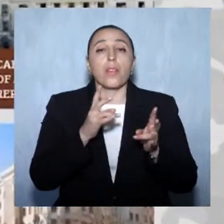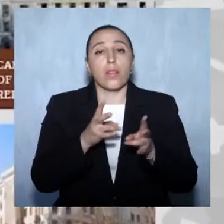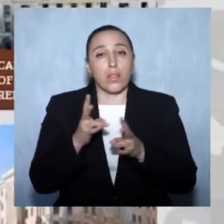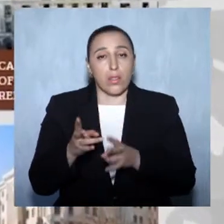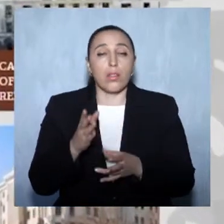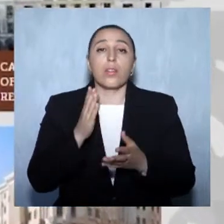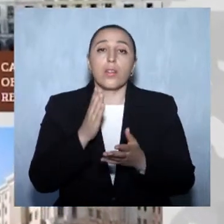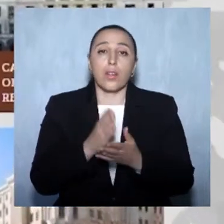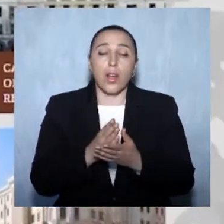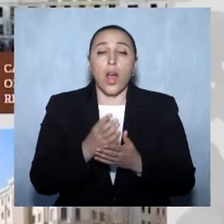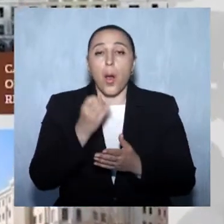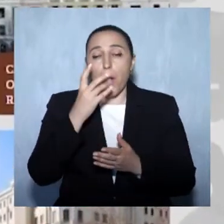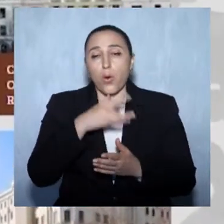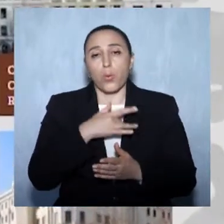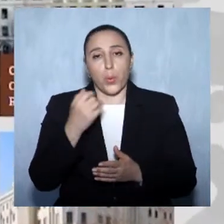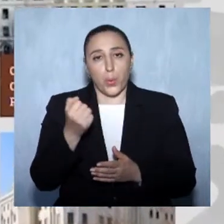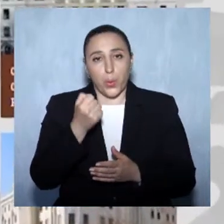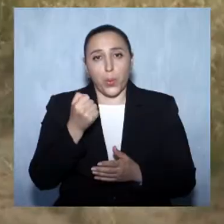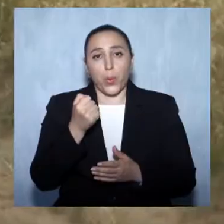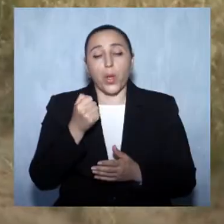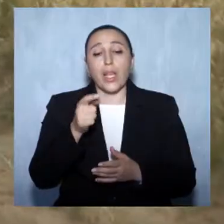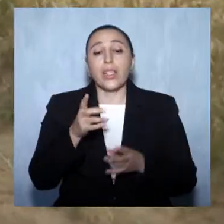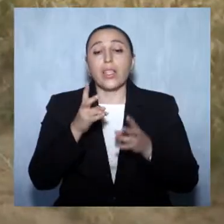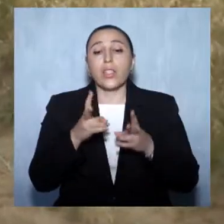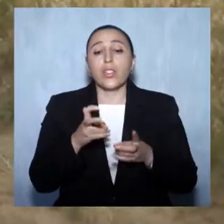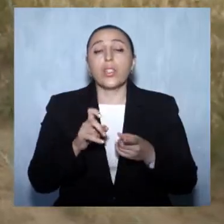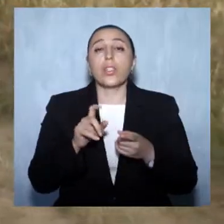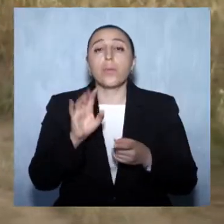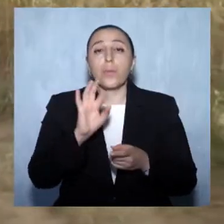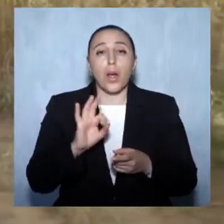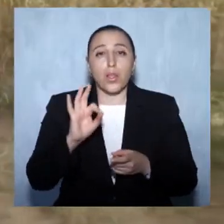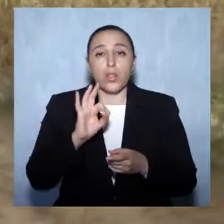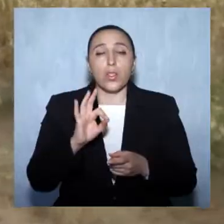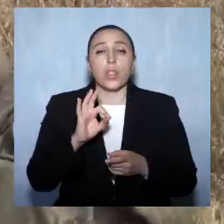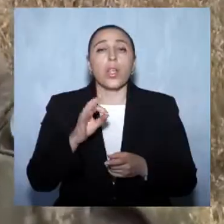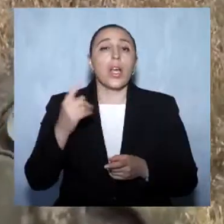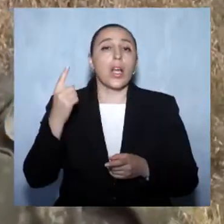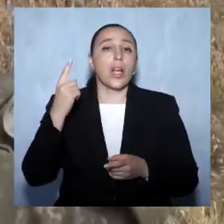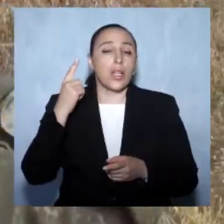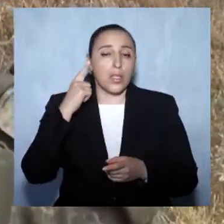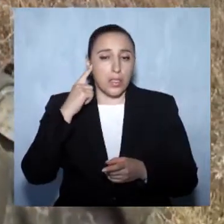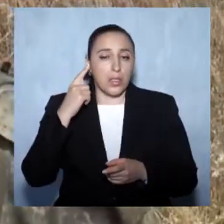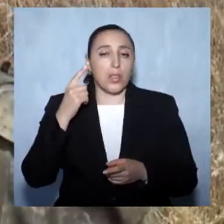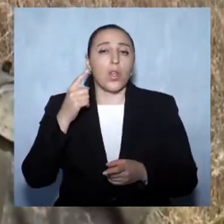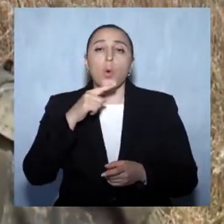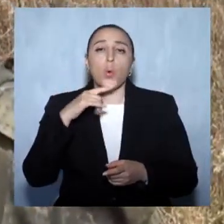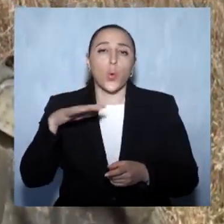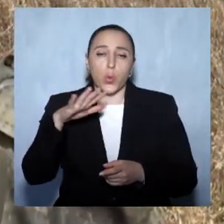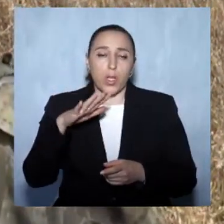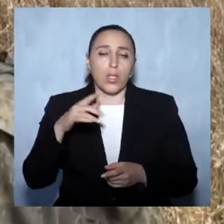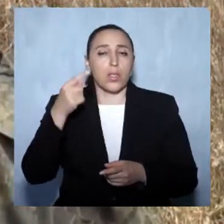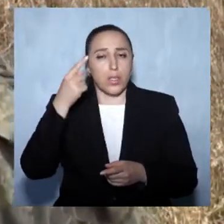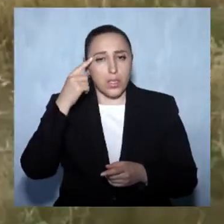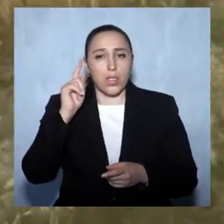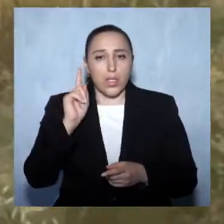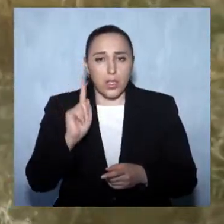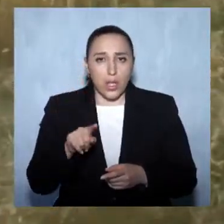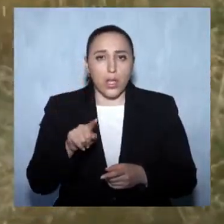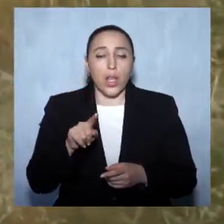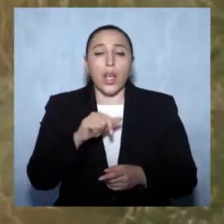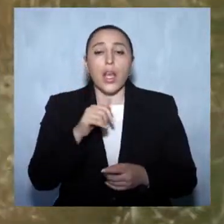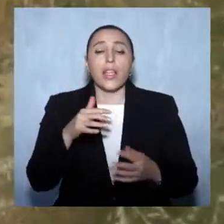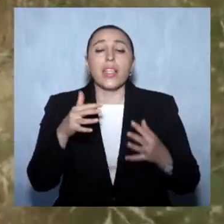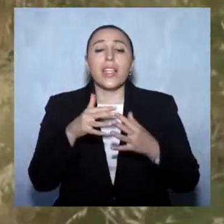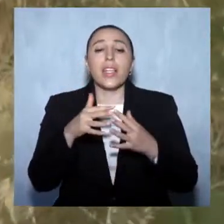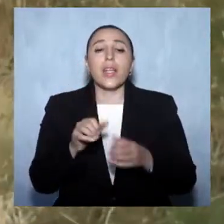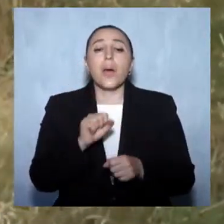պատճառելով։ Պաշտոնական Բաքուն պնդում է նաև, որ միջադեպի մասին իրազեկվել են տարածաշրջանում տեղակայված ռուսաստանցի խաղապահները և հրադադարի